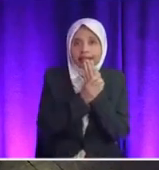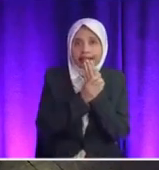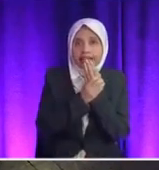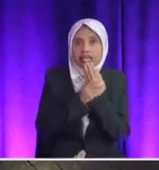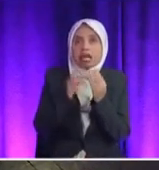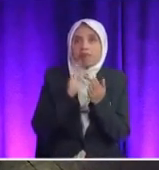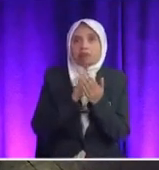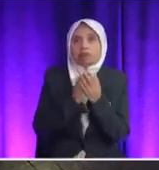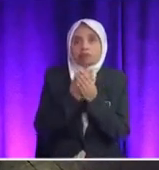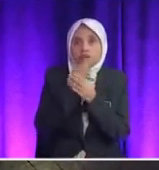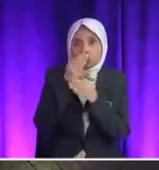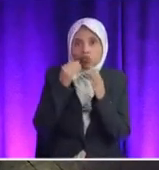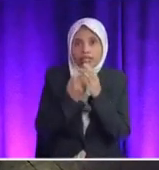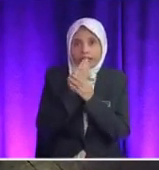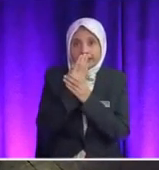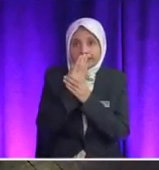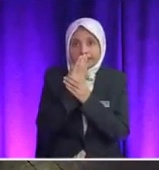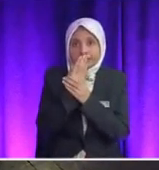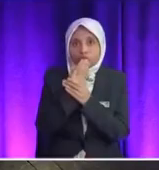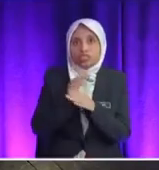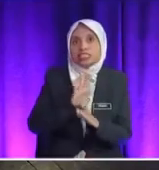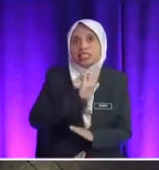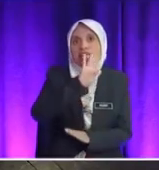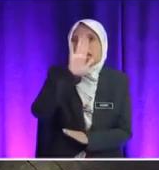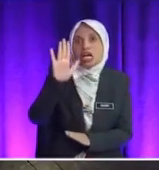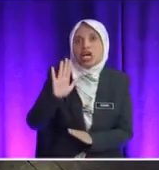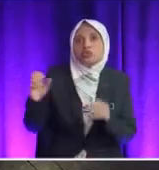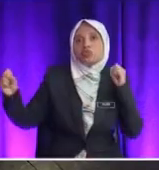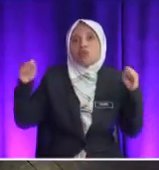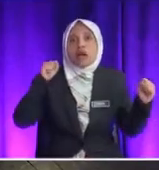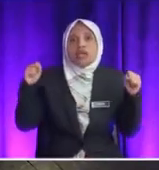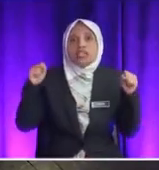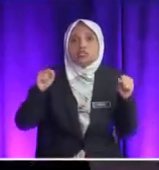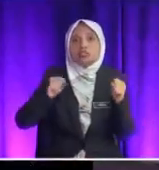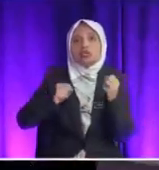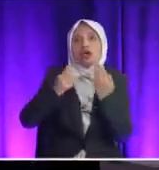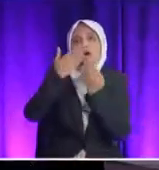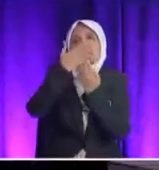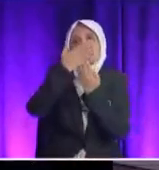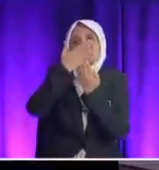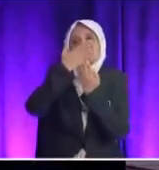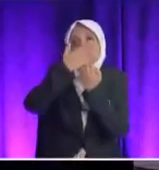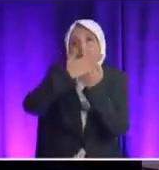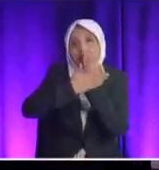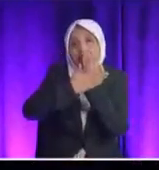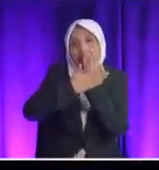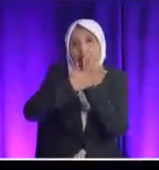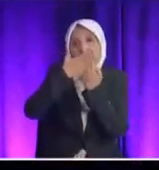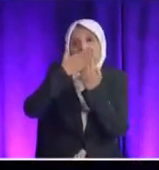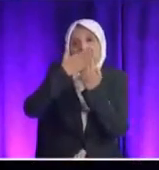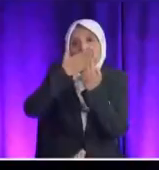di sini gini modern sentuh atas bawah atas bawah